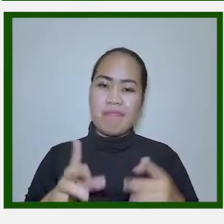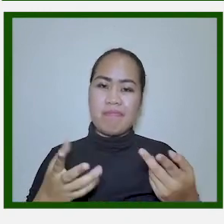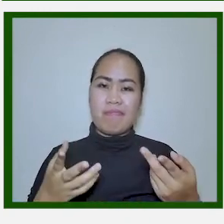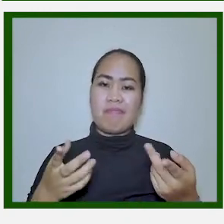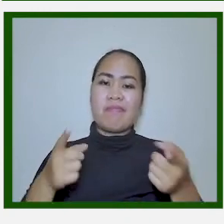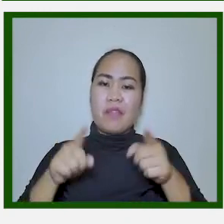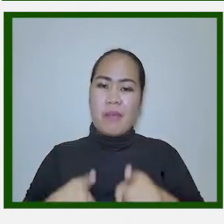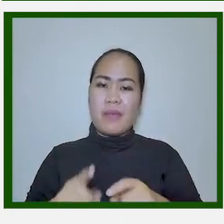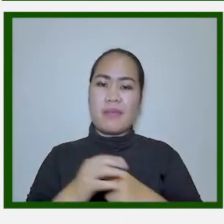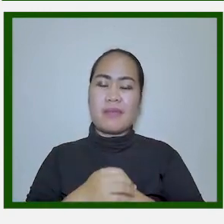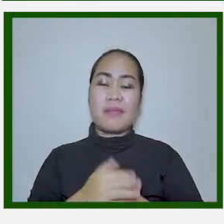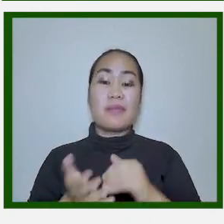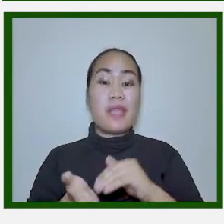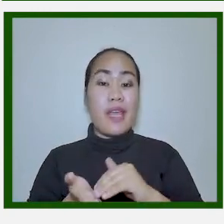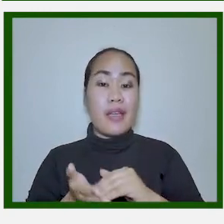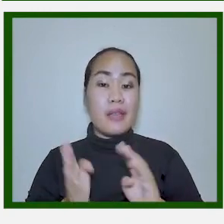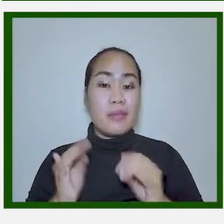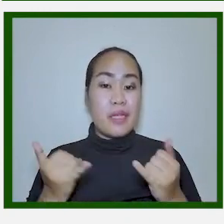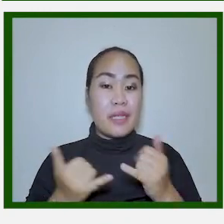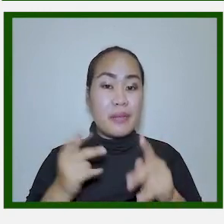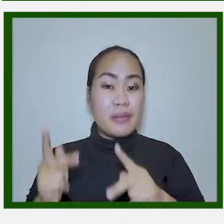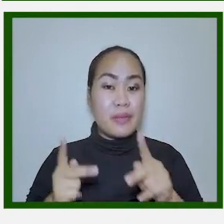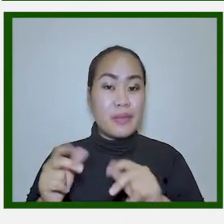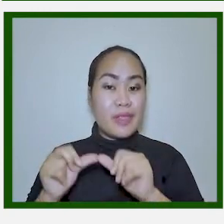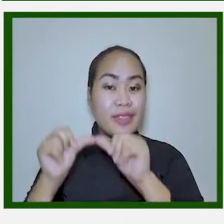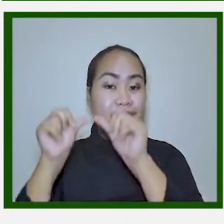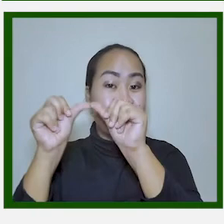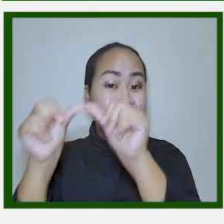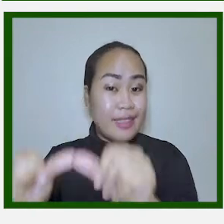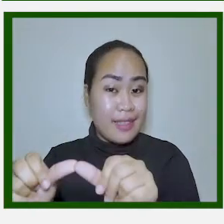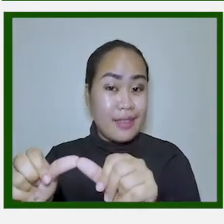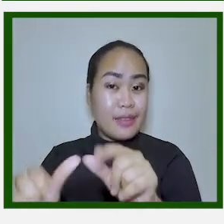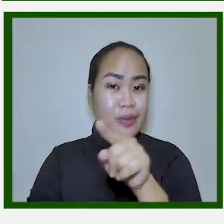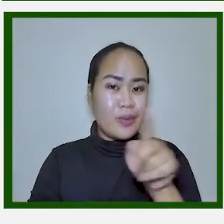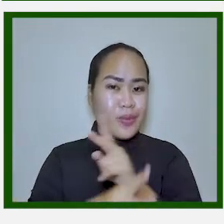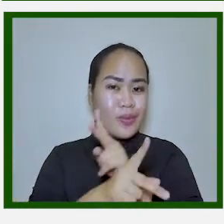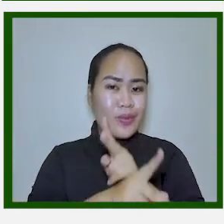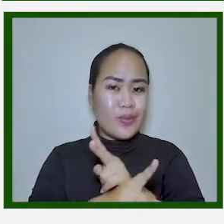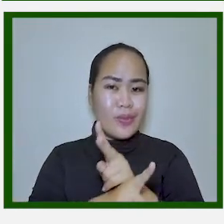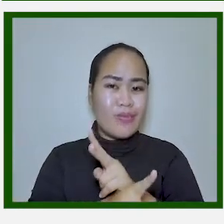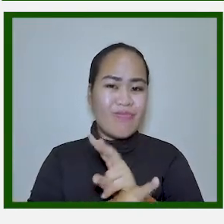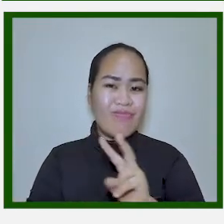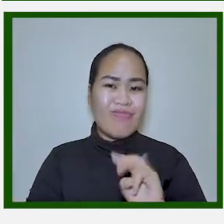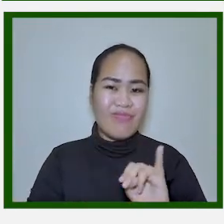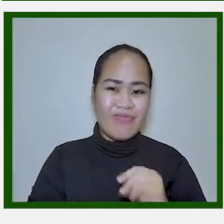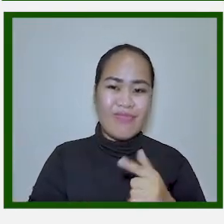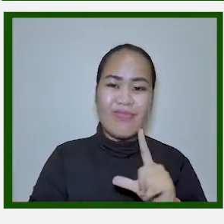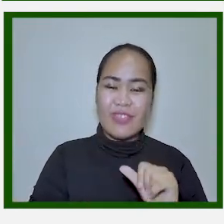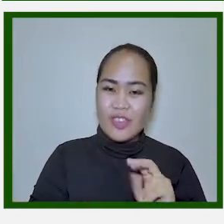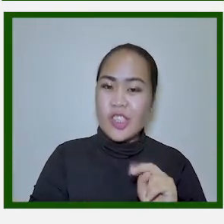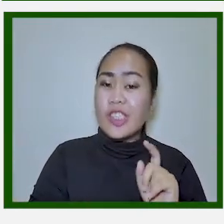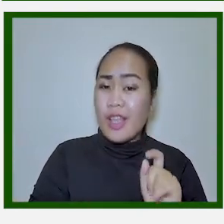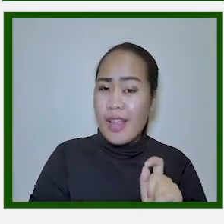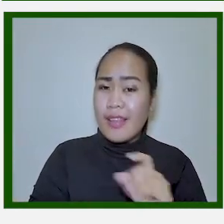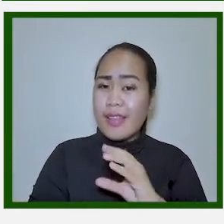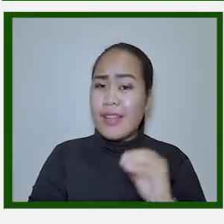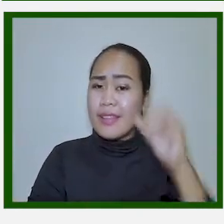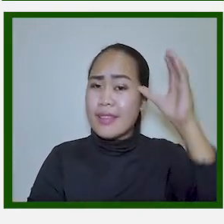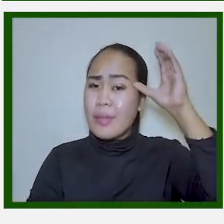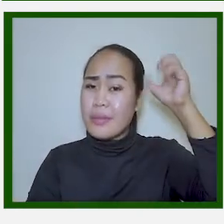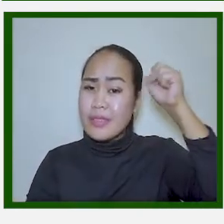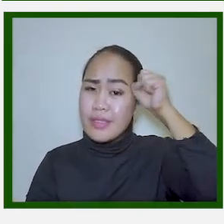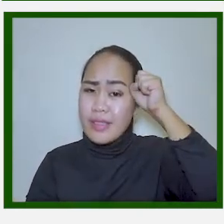Maging vigilant pa rin po tayo, and most importantly, no, common sense, no? Diskarte. Yan, sabi ko nga, maraming nawalan ng diskarte